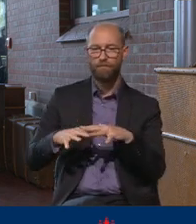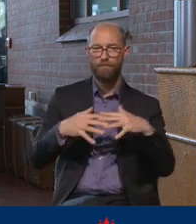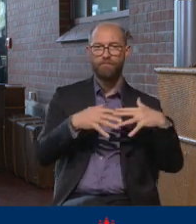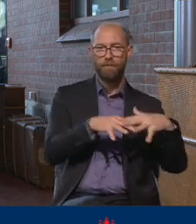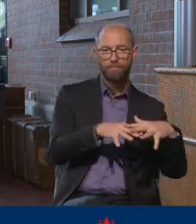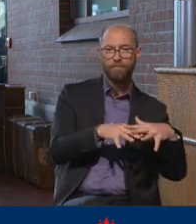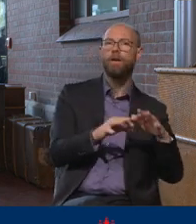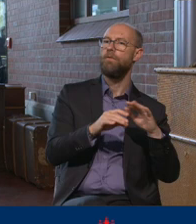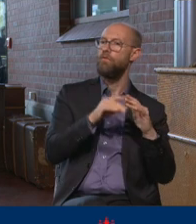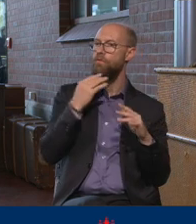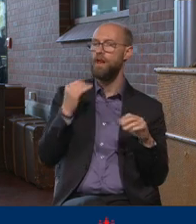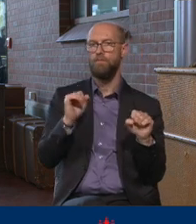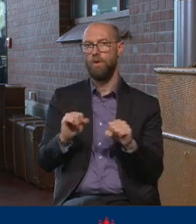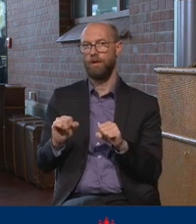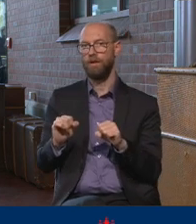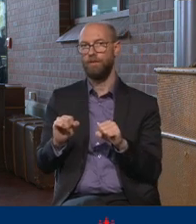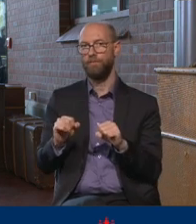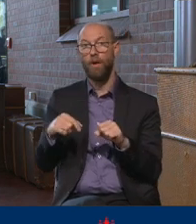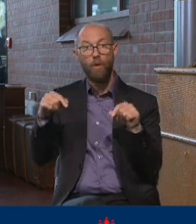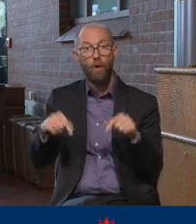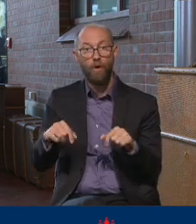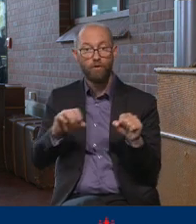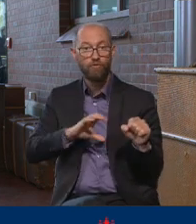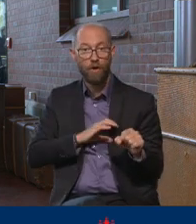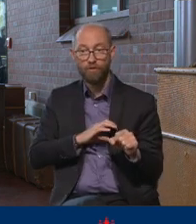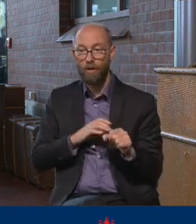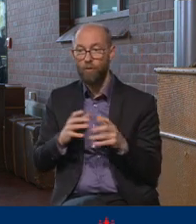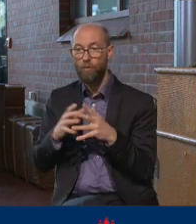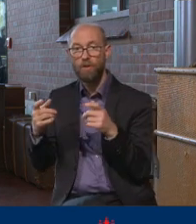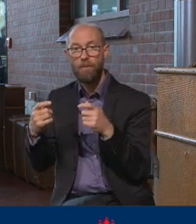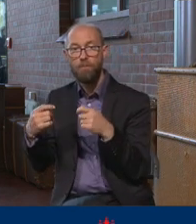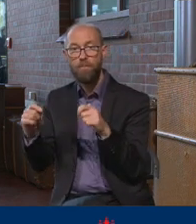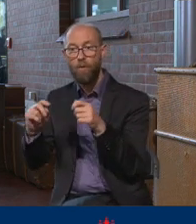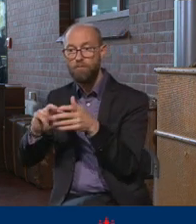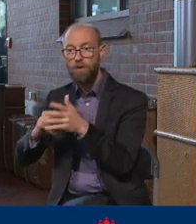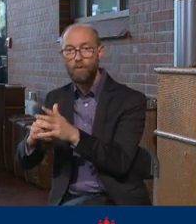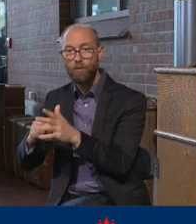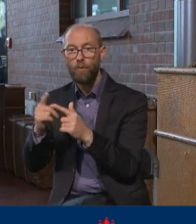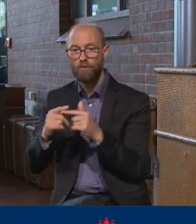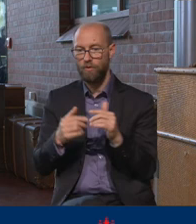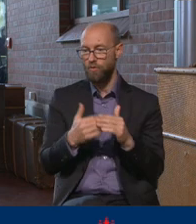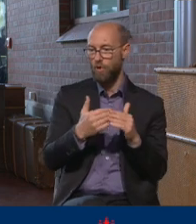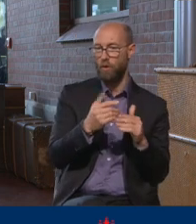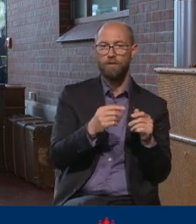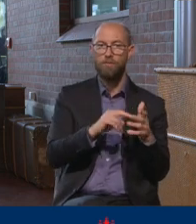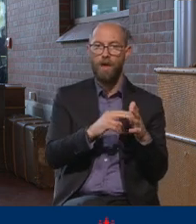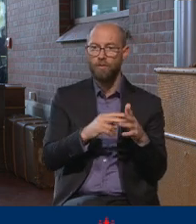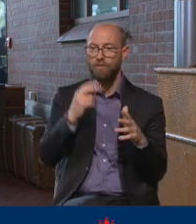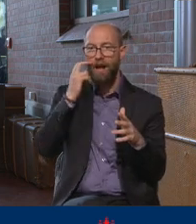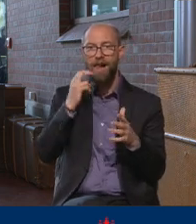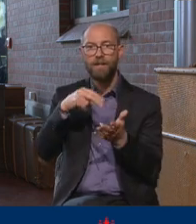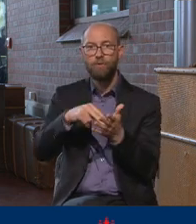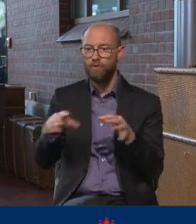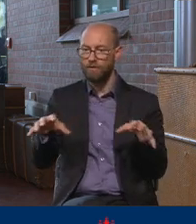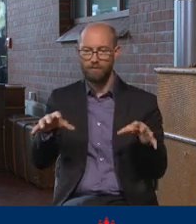auch einzel größere bauvorhaben stärker mit den neuen zusammen zu denken und wir werden ja davon gehe ich jetzt aus als